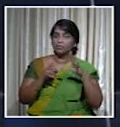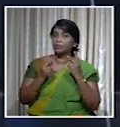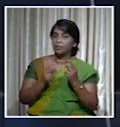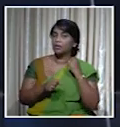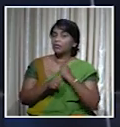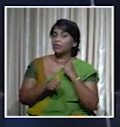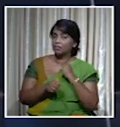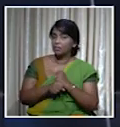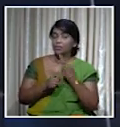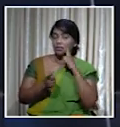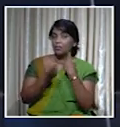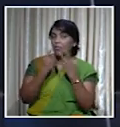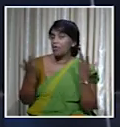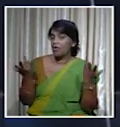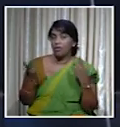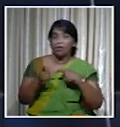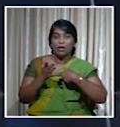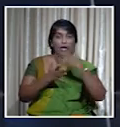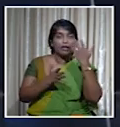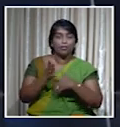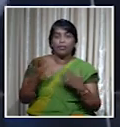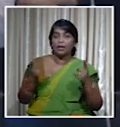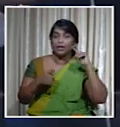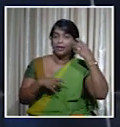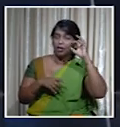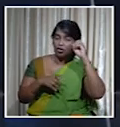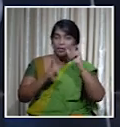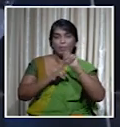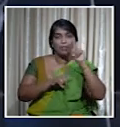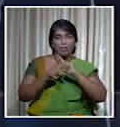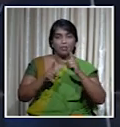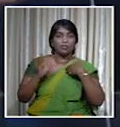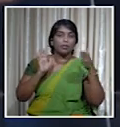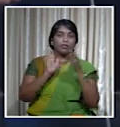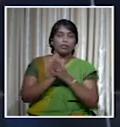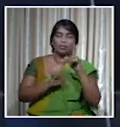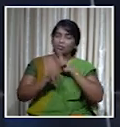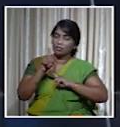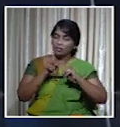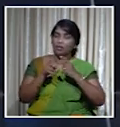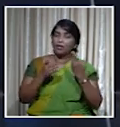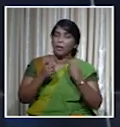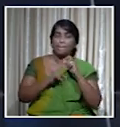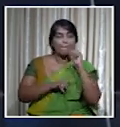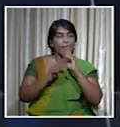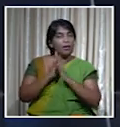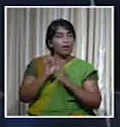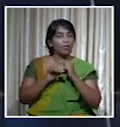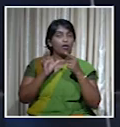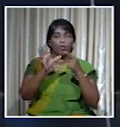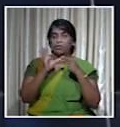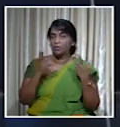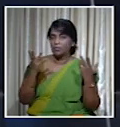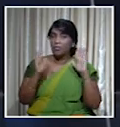වහාම රජය කරපු පරීක්ෂණ මොනවද? පරීක්ෂණ වාර්තා මොනවද? හෙට උදේ පාර්ලිමේන්තුවේ අපි එකතු වෙලා කතා කරත් අපිට පාර්ලිමේන්තු මන්ත්‍රීවරුන්ට උත්තර ගන්න